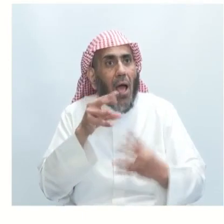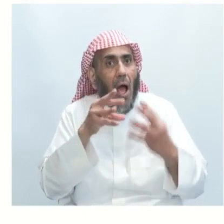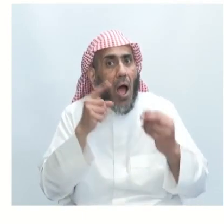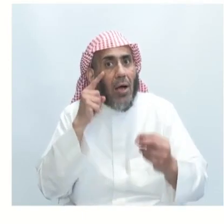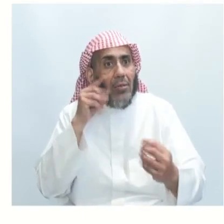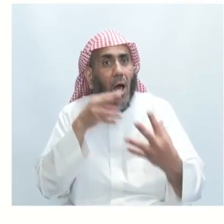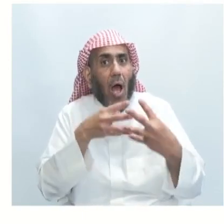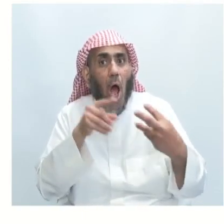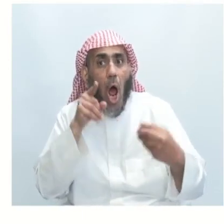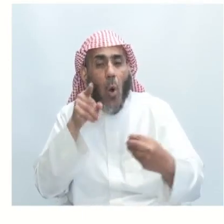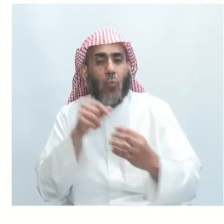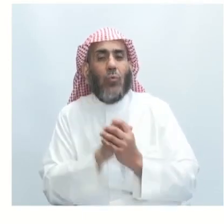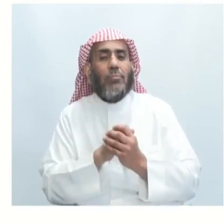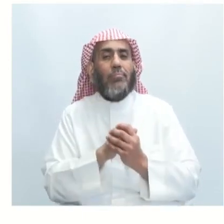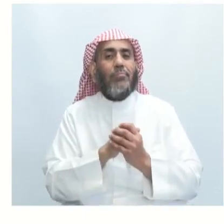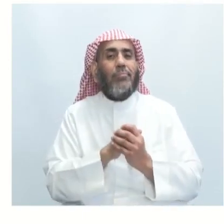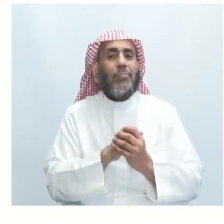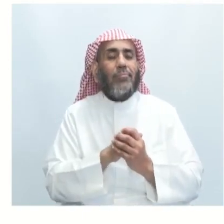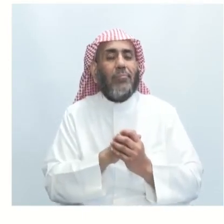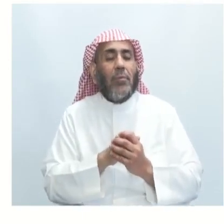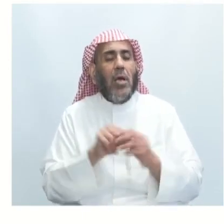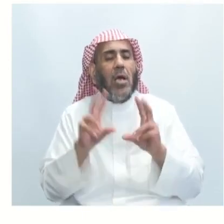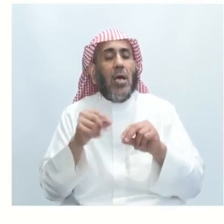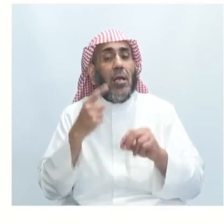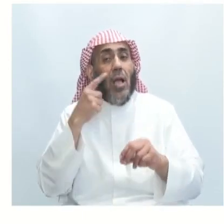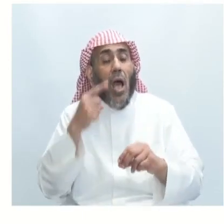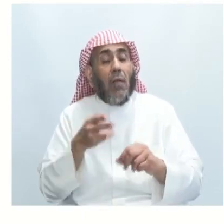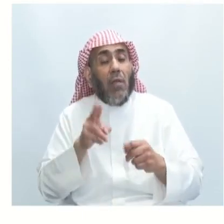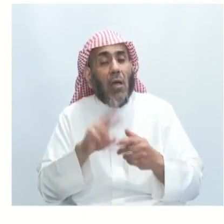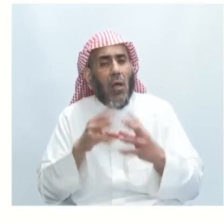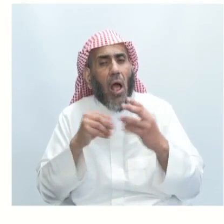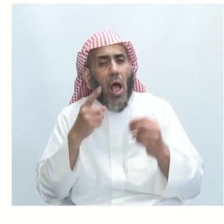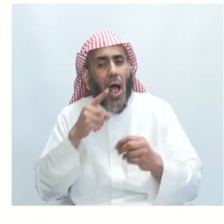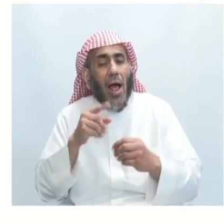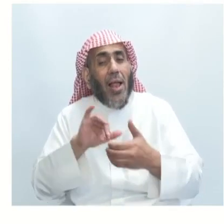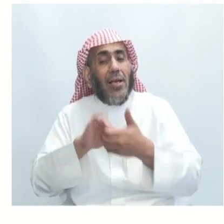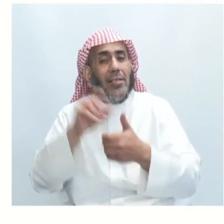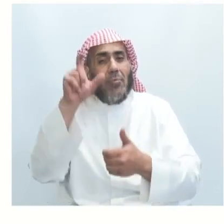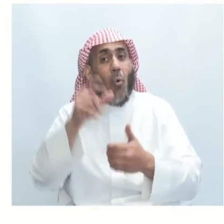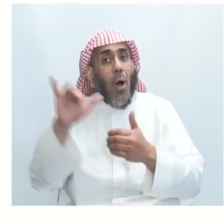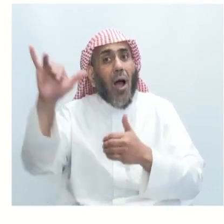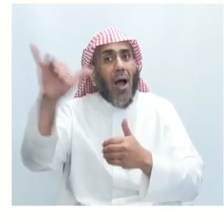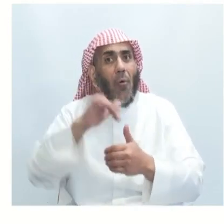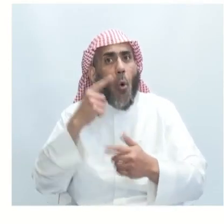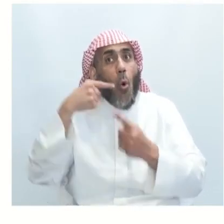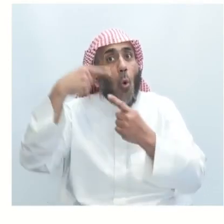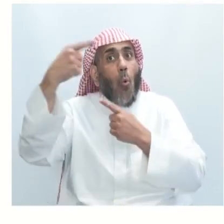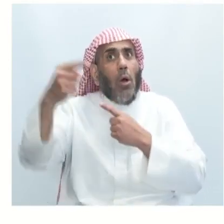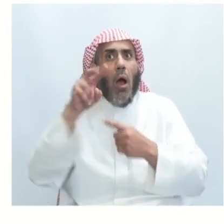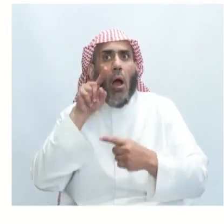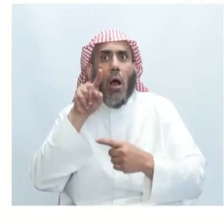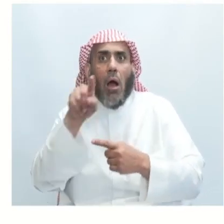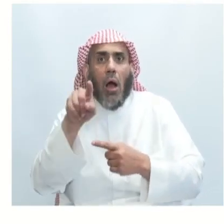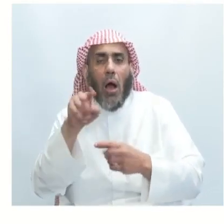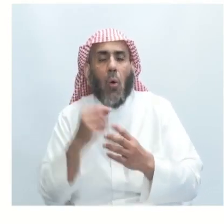عليه التعرف كان تعرفت ايضا على زميلك وهو قادم اليك من بعيد هو